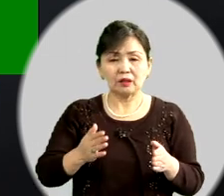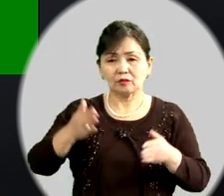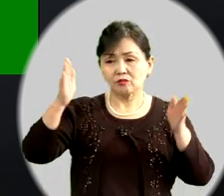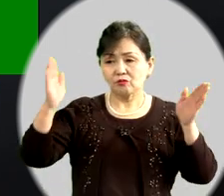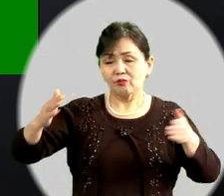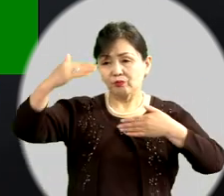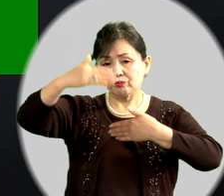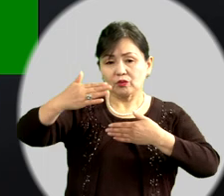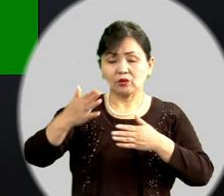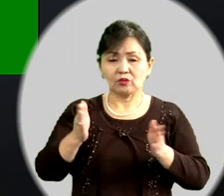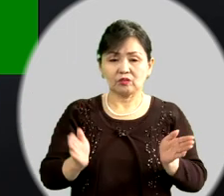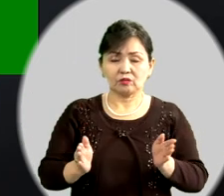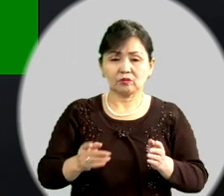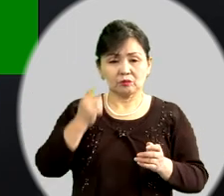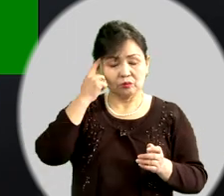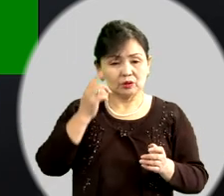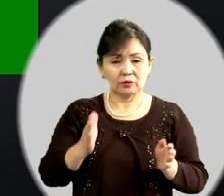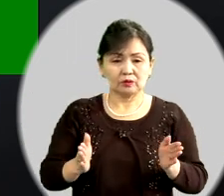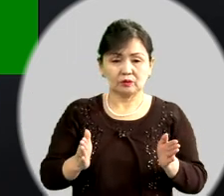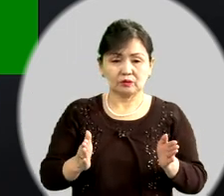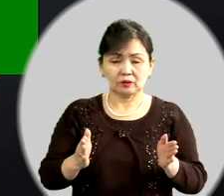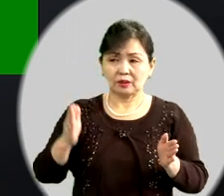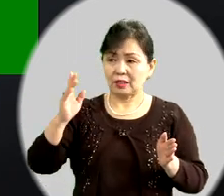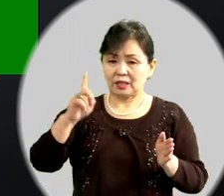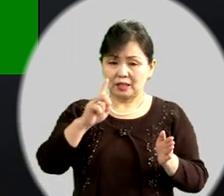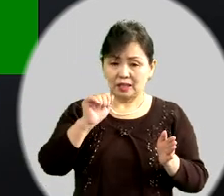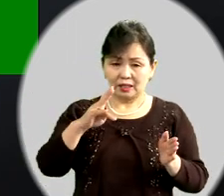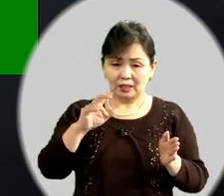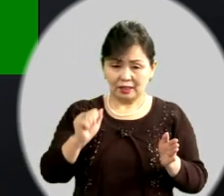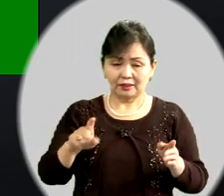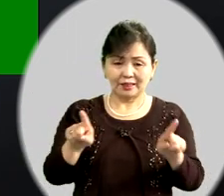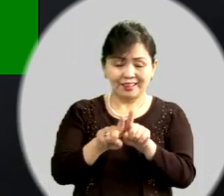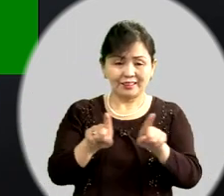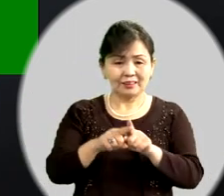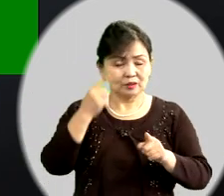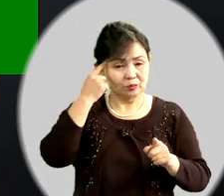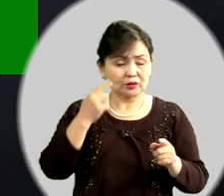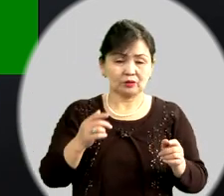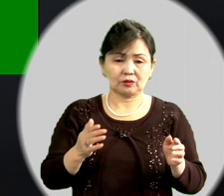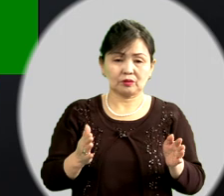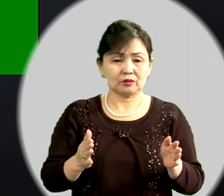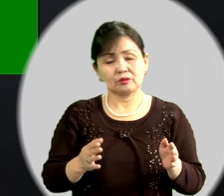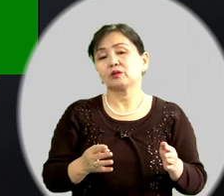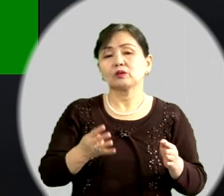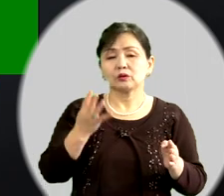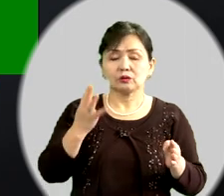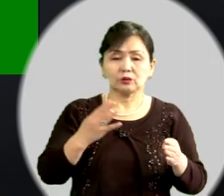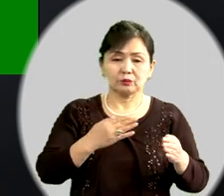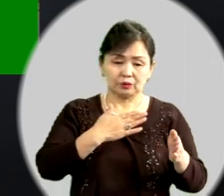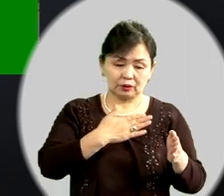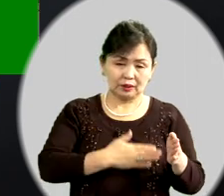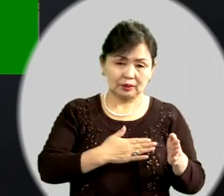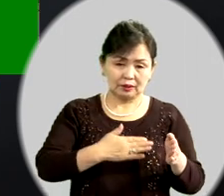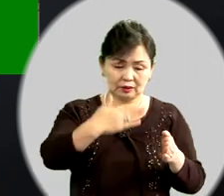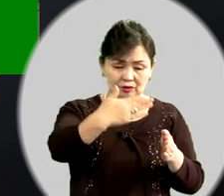таслагаа гэж төсөөлбөл хананууд нь гэсэн. Ингээ 3 хан. Одоо 4 дахь хан